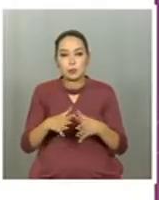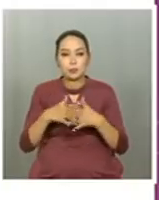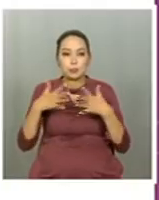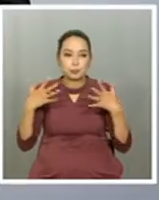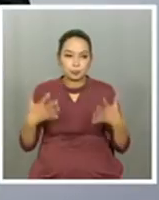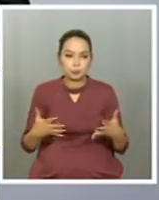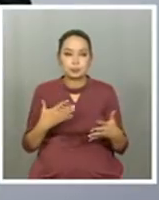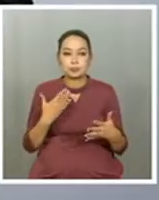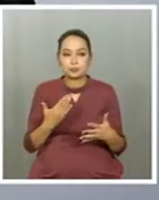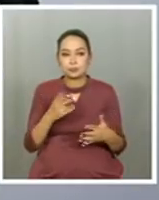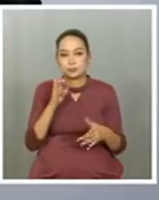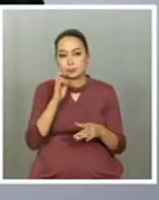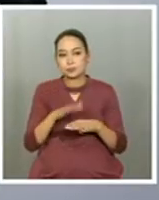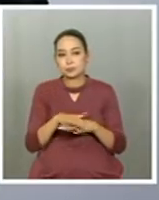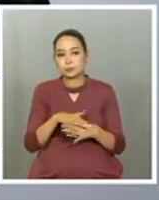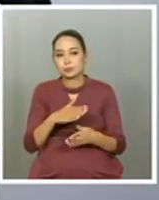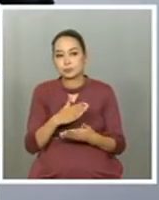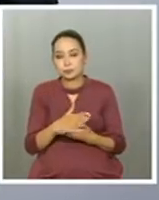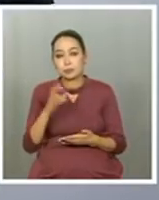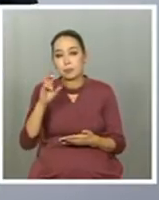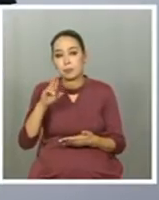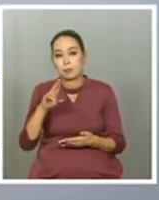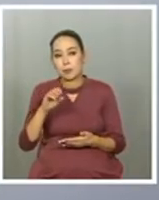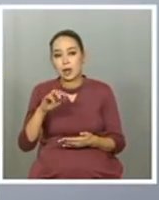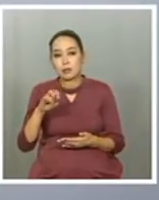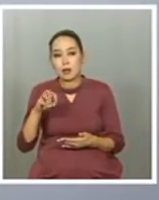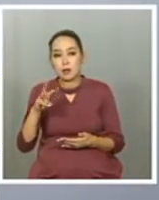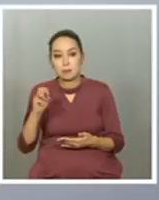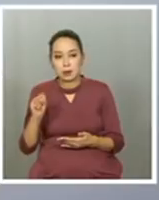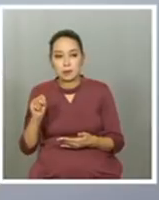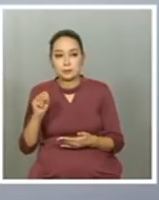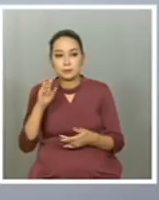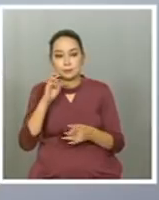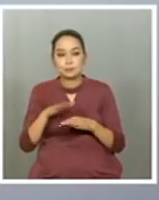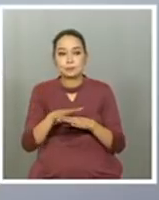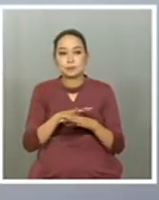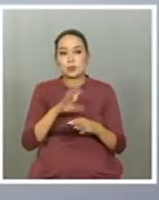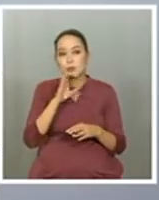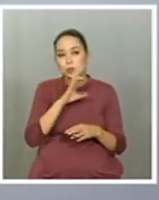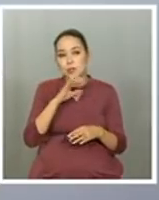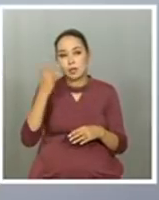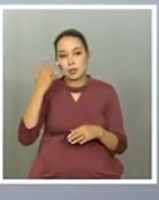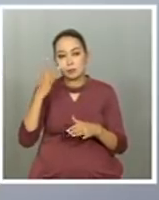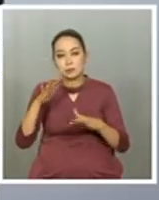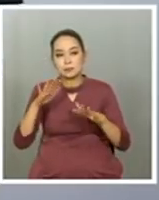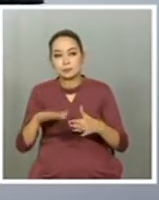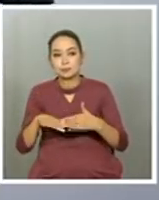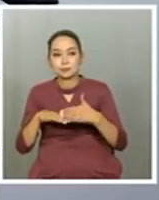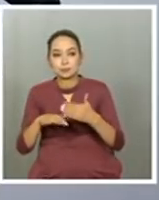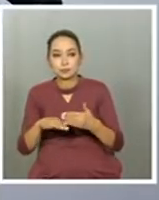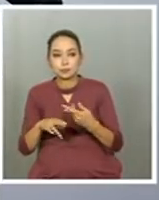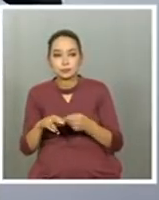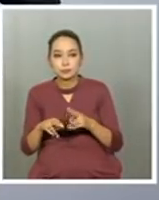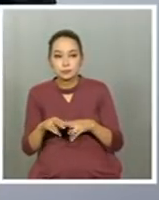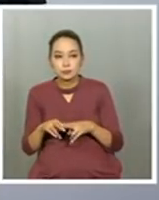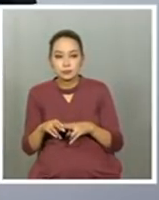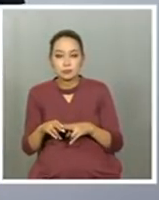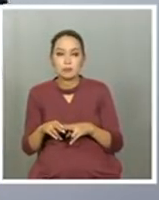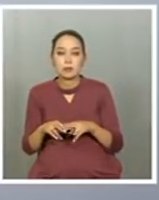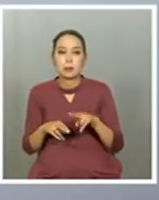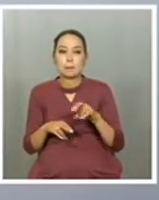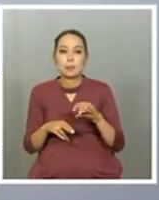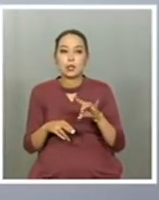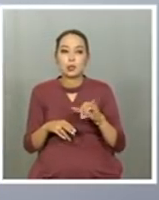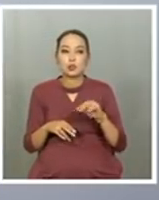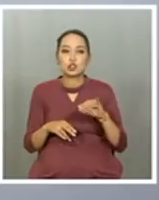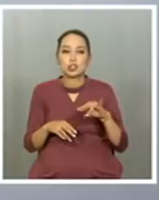берді. Панама мемлекеті, яғни оңтүстік Американың батысында орналасқан мемлекеттер, әсіресе Чили, Перу мемлекеттері осы